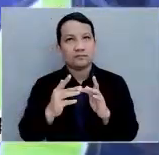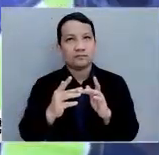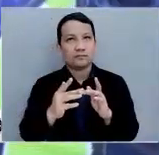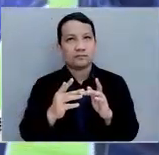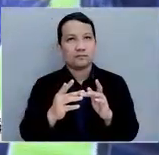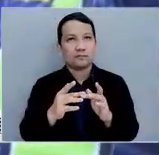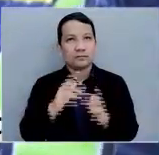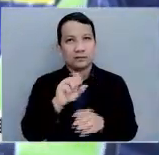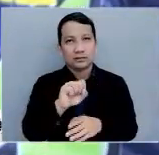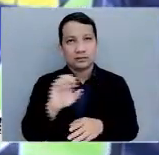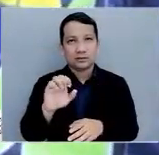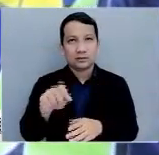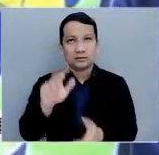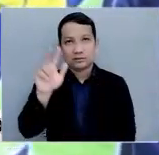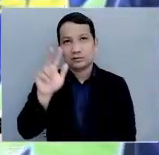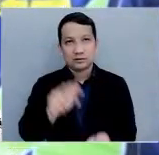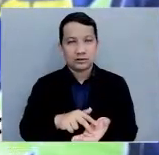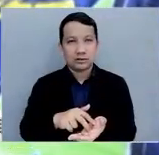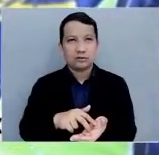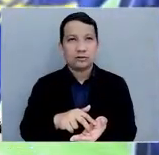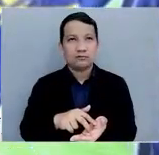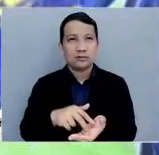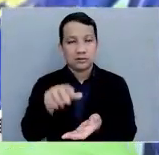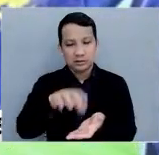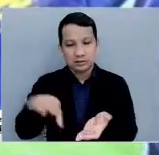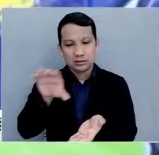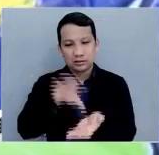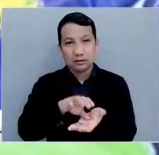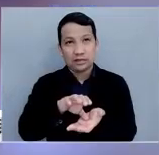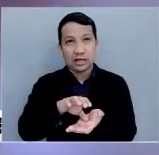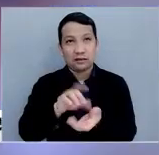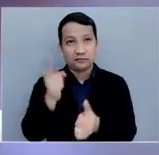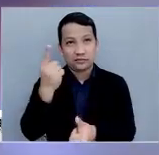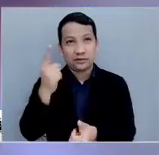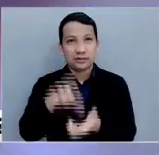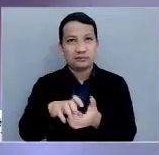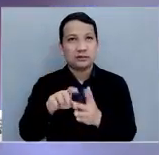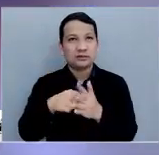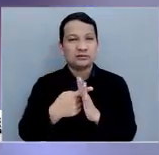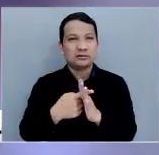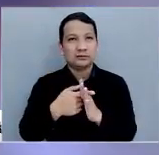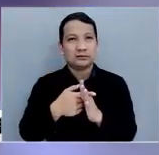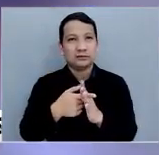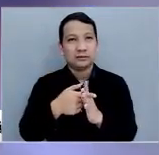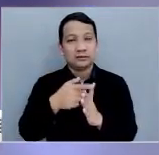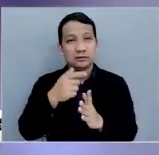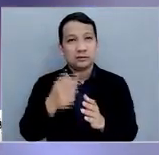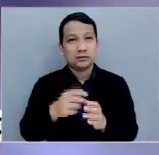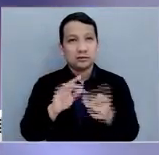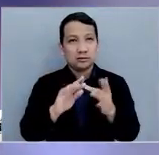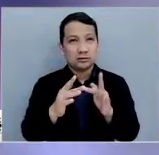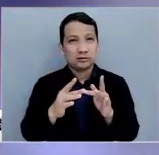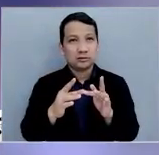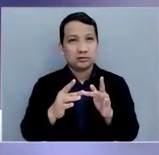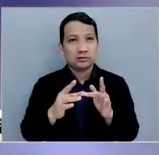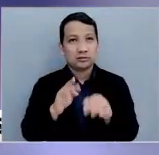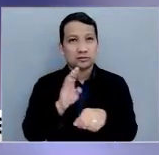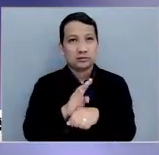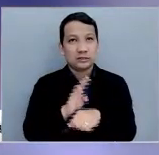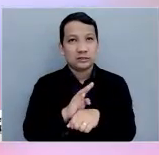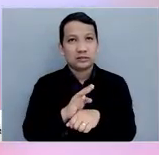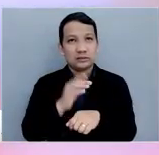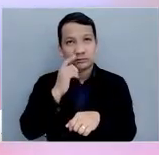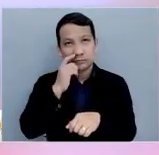Okay. 3,000 pesos ang naging puhunan ni kapatid RJ noong sinimulan niya ang kanyang online seafood business